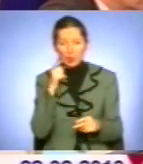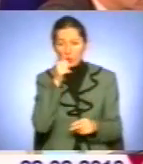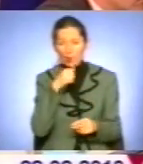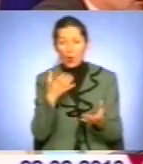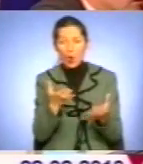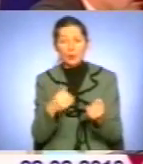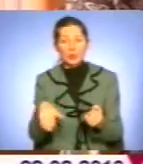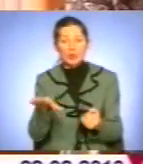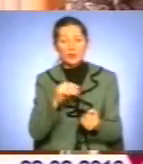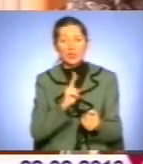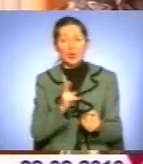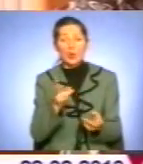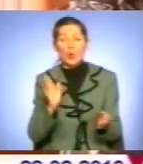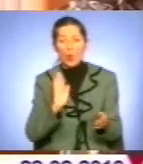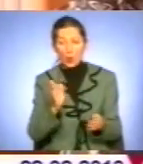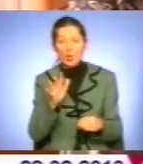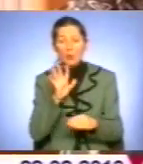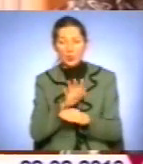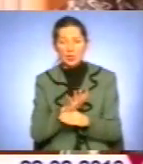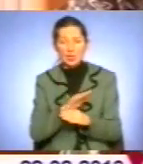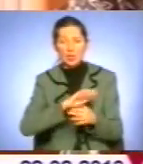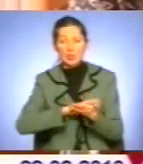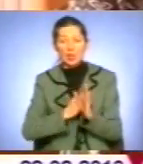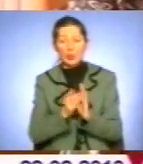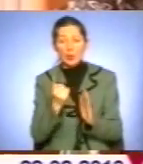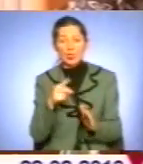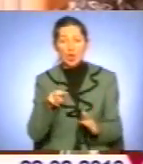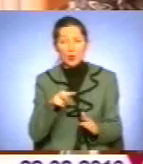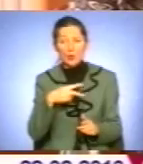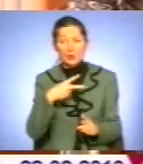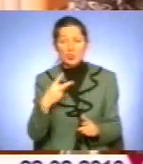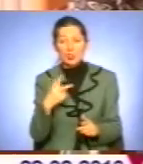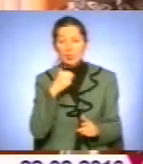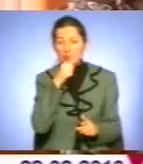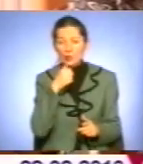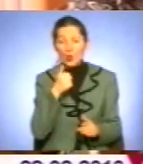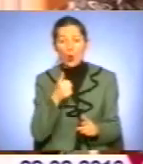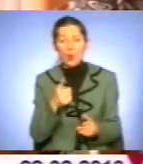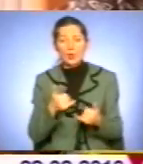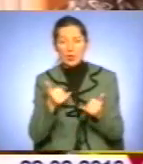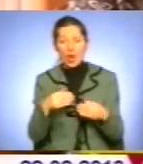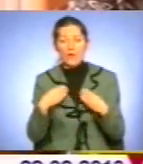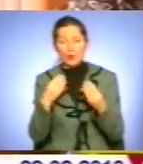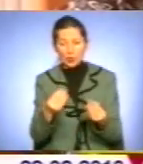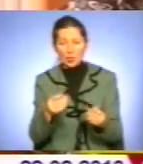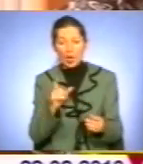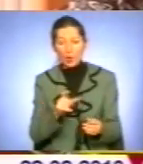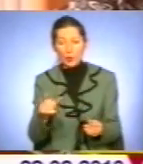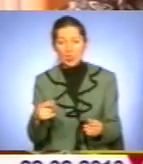одержали усі, кому вони були призначені. Станом на 1 лютого 2013 року для вручення громадянам в область